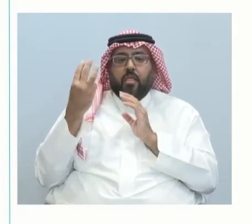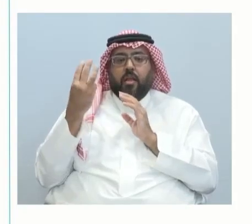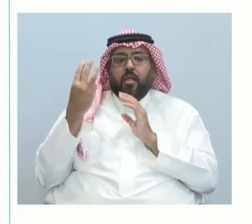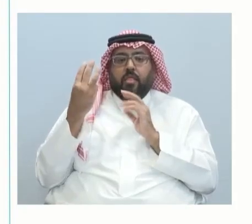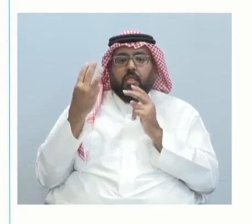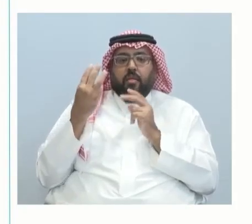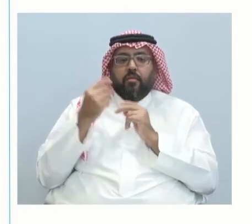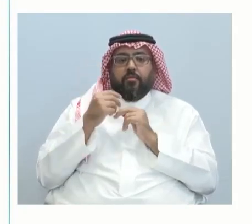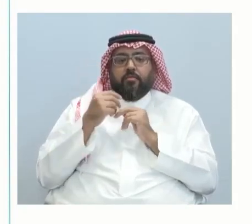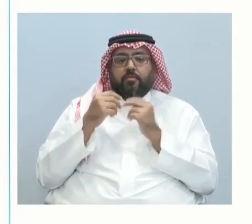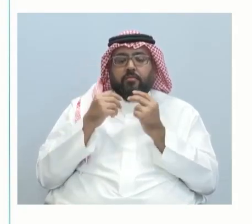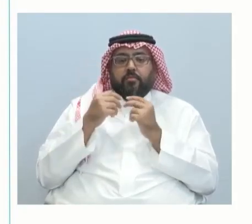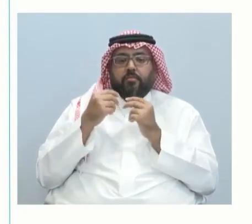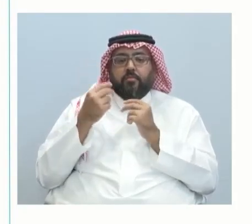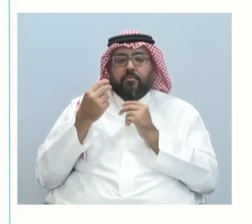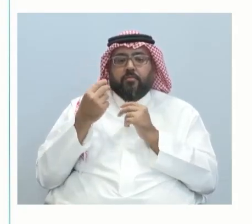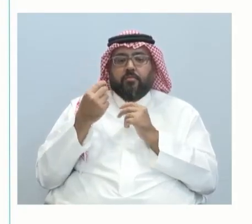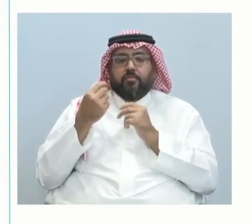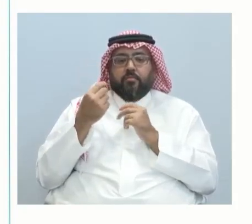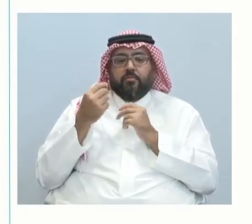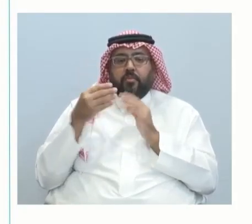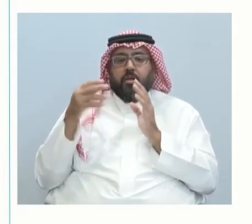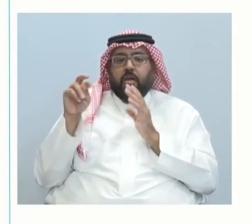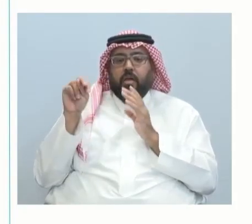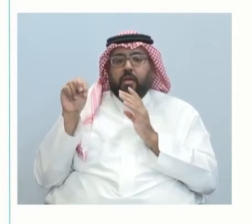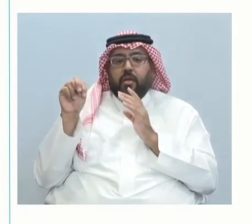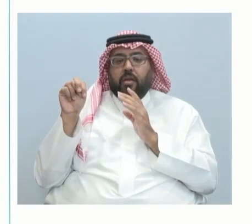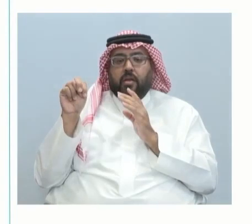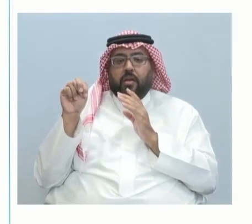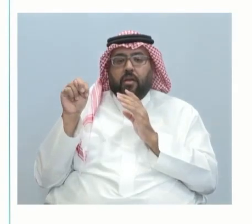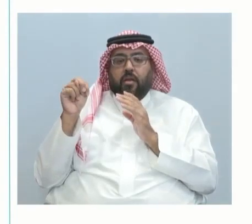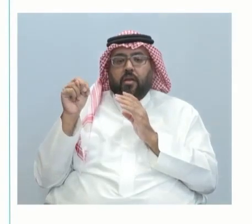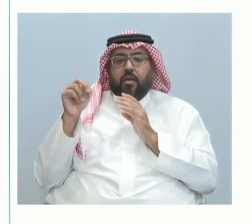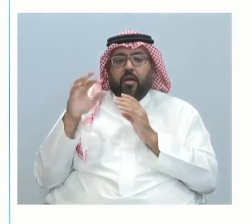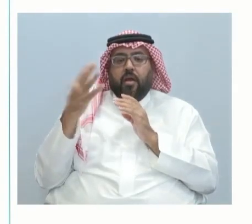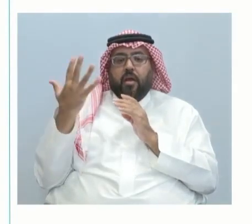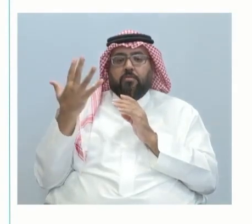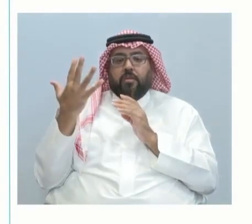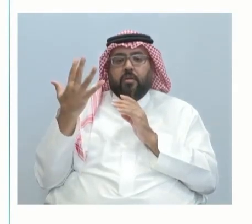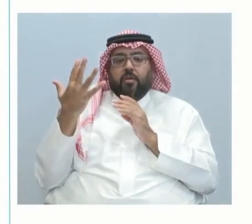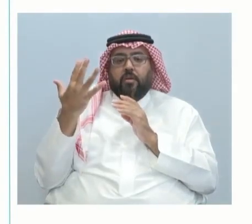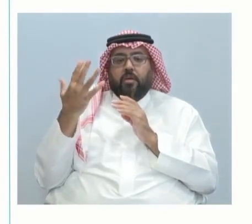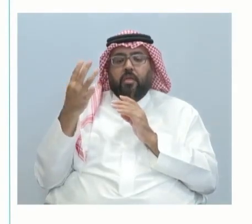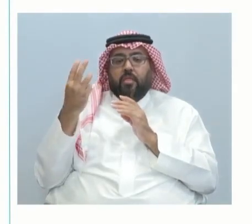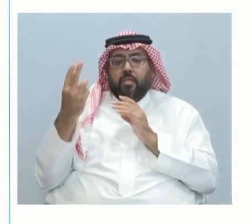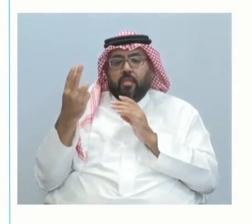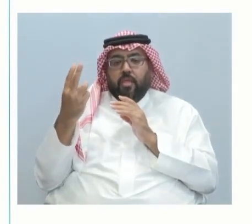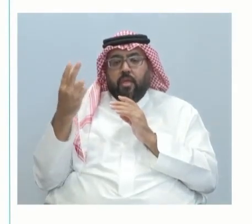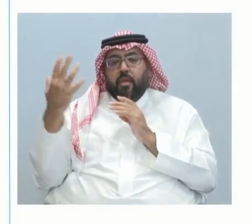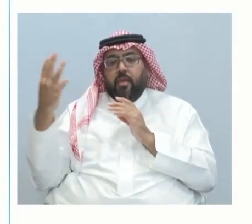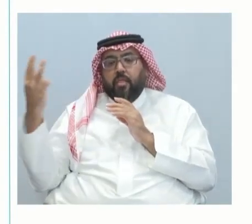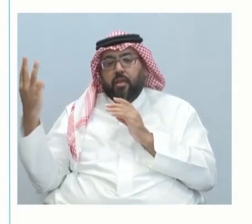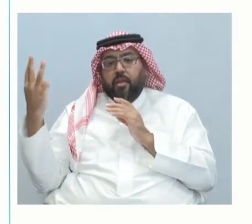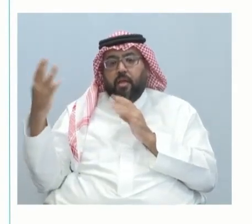الكترونات تكافؤ بينما النيتروجين المستوى الاخير اللي هو هذا يحتوي خمسه الكترونات تكافئ وما دام انه